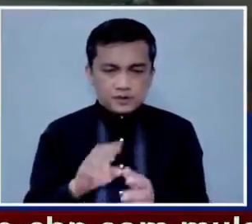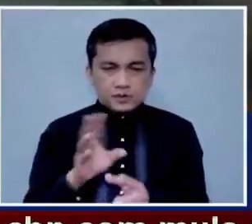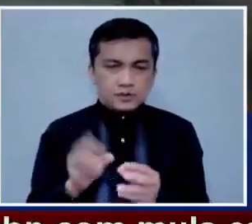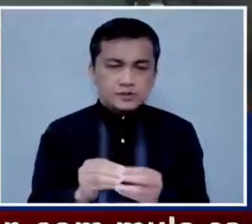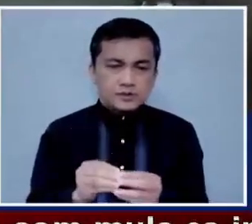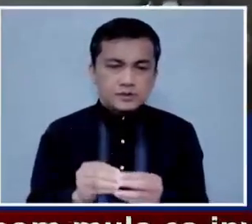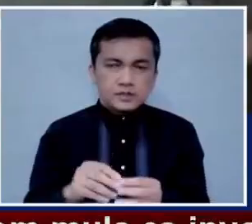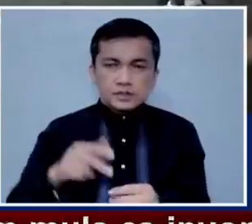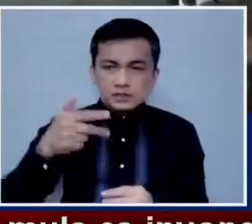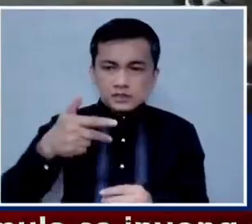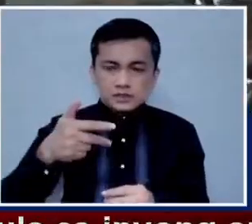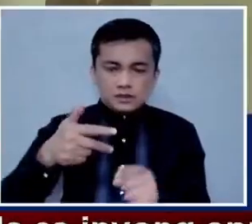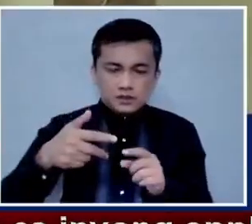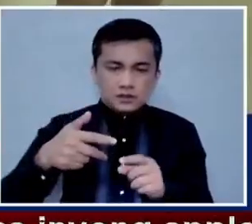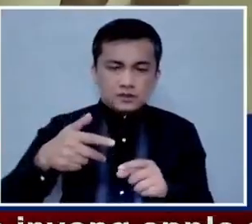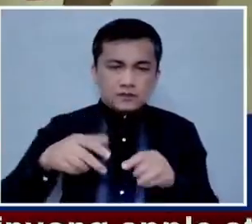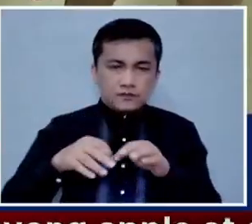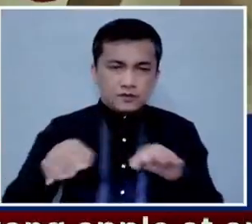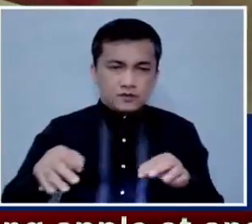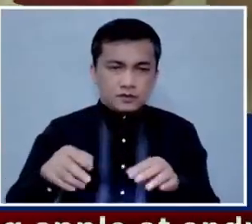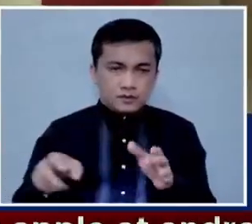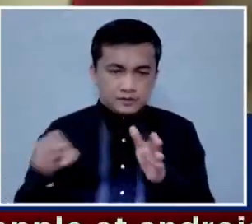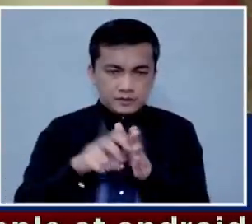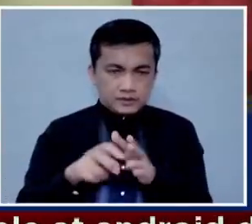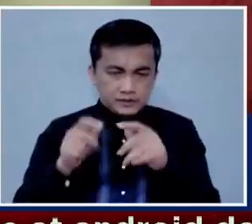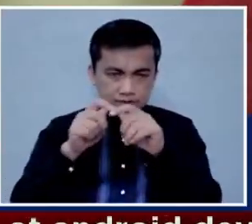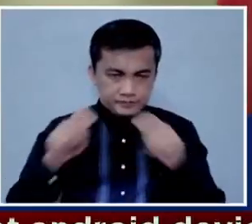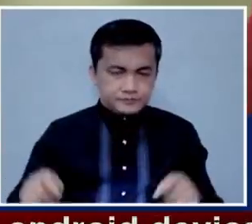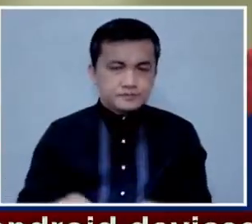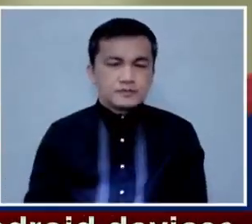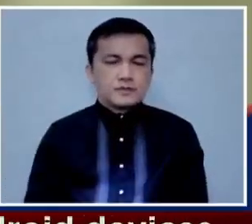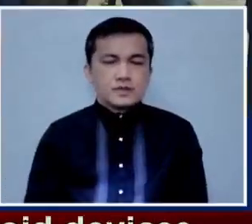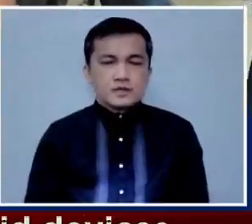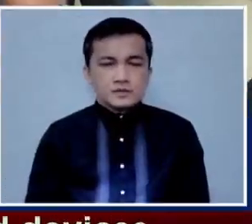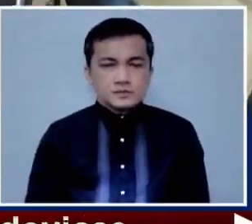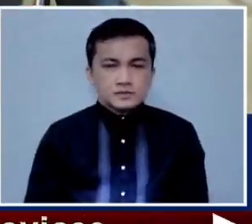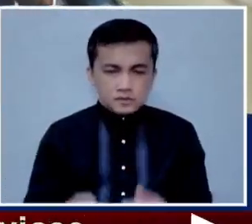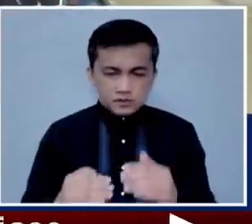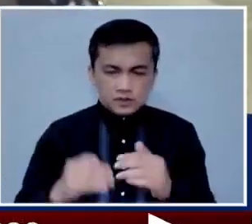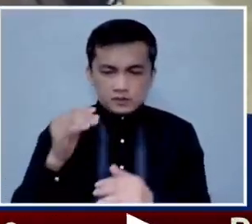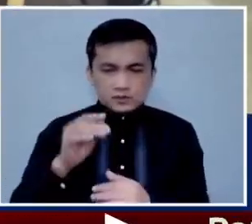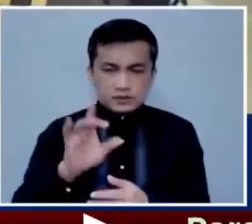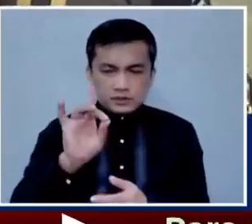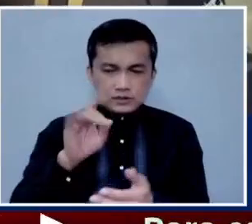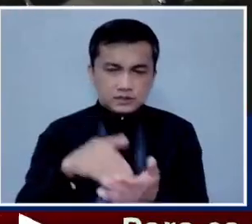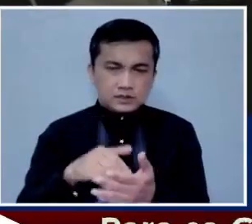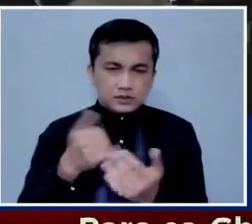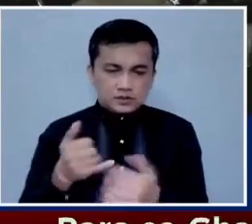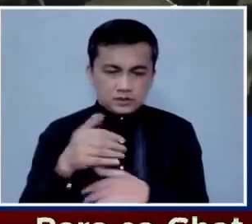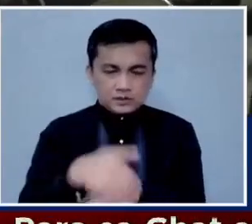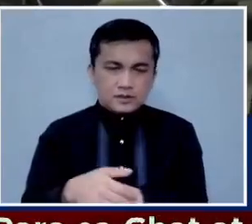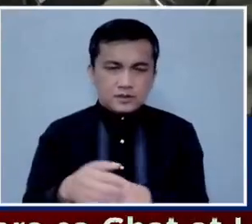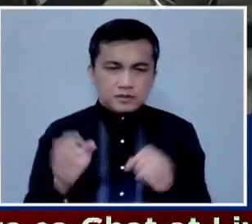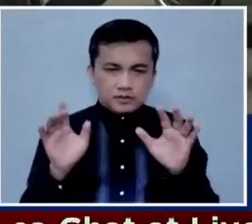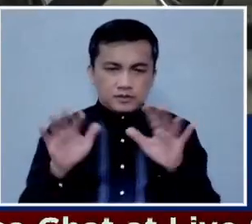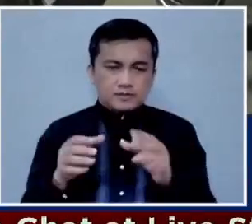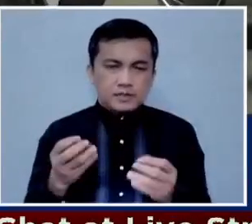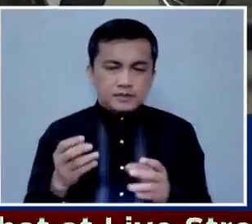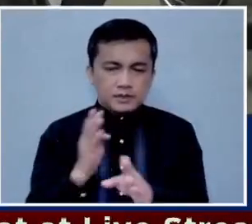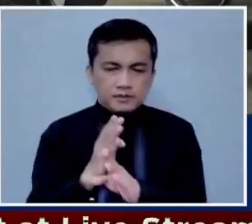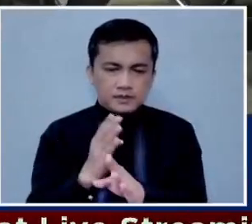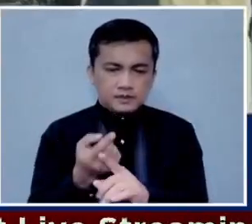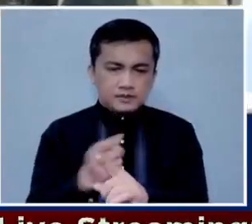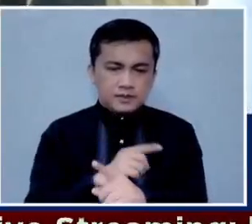third floor ng passenger terminal. Inaasang aabot to hanggang 8,000 ngayong gabi dahil marami ang mga bus na magmumula